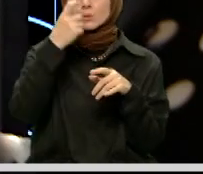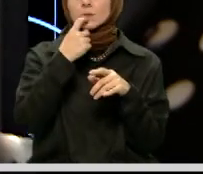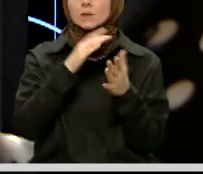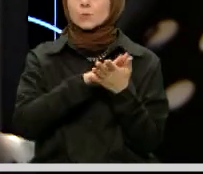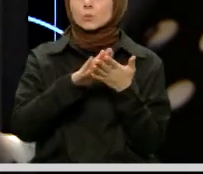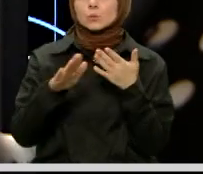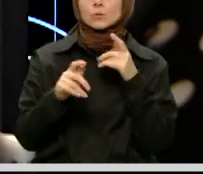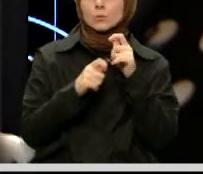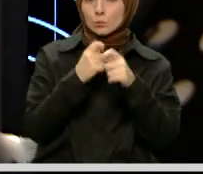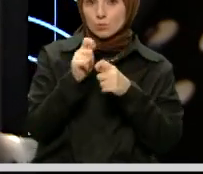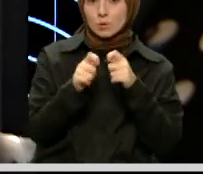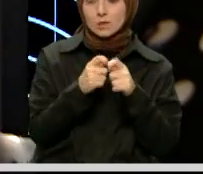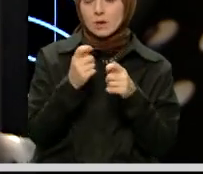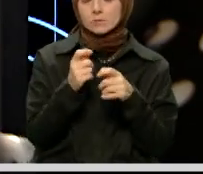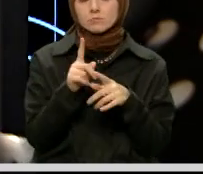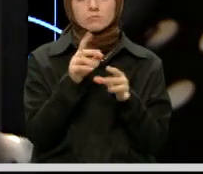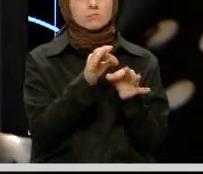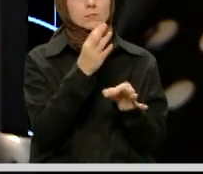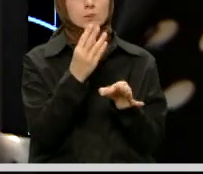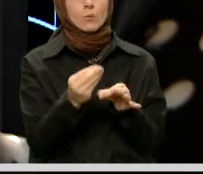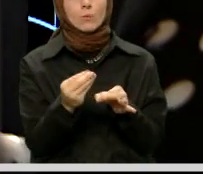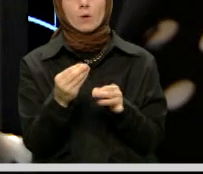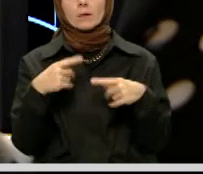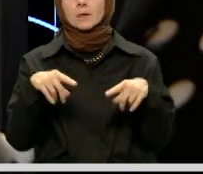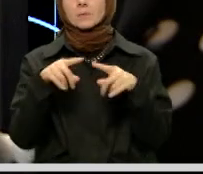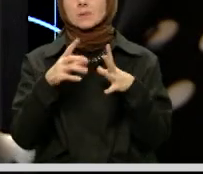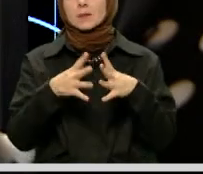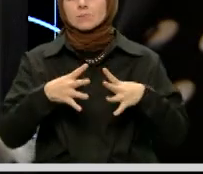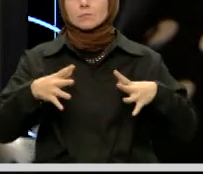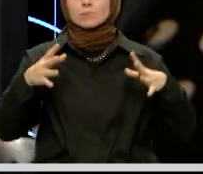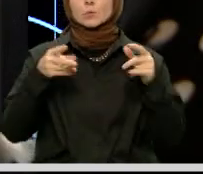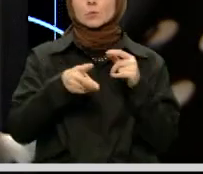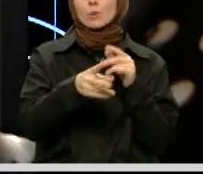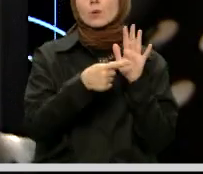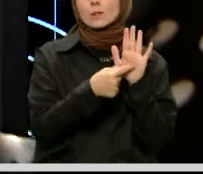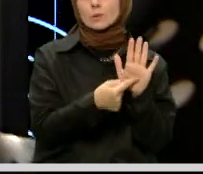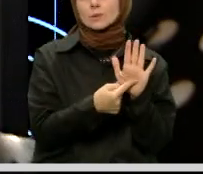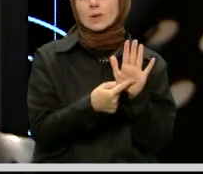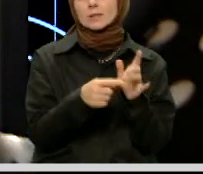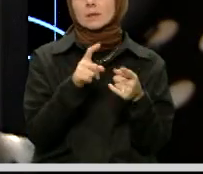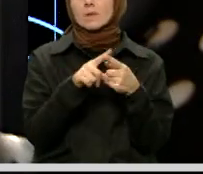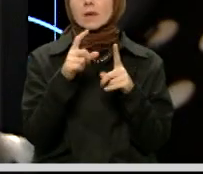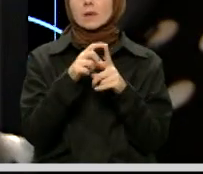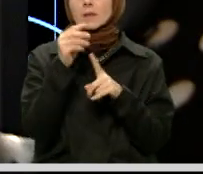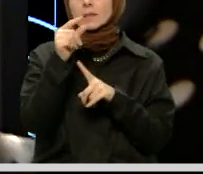alakalı bize geniş yollar açan en büyük divan edebiyatı